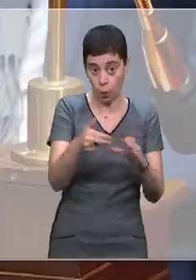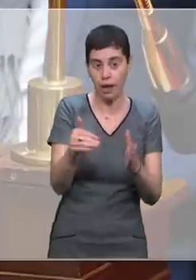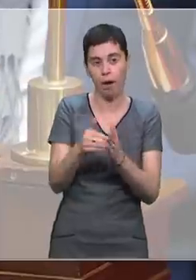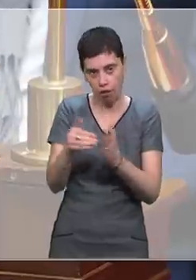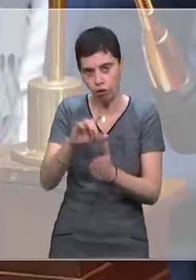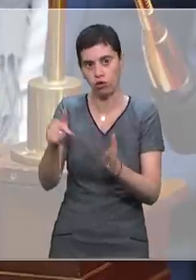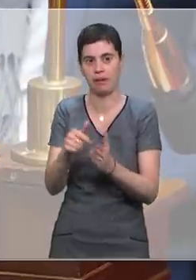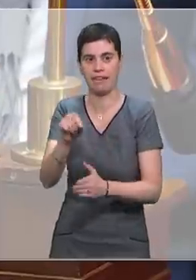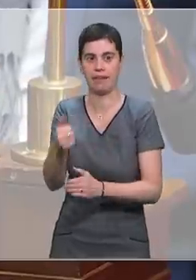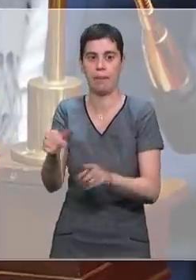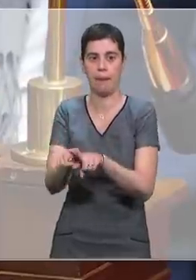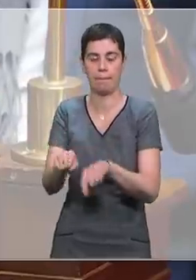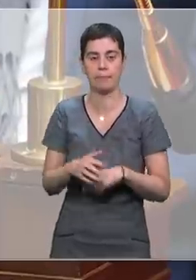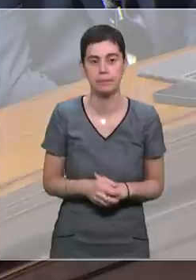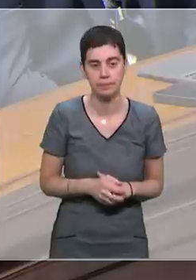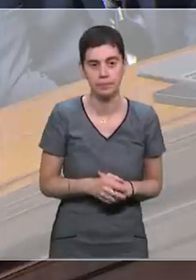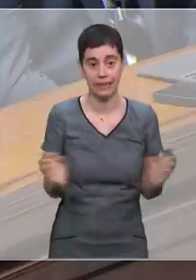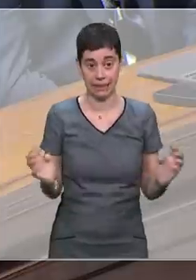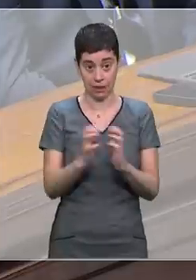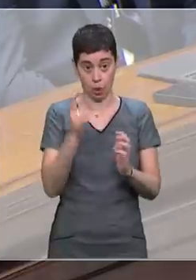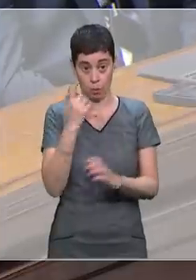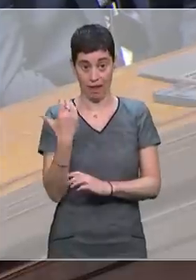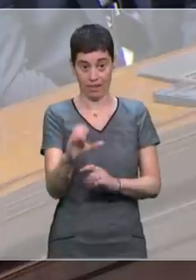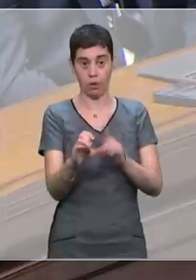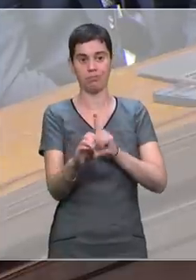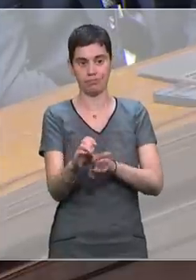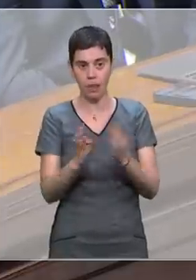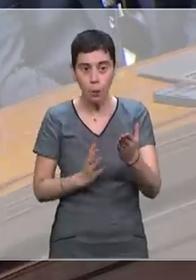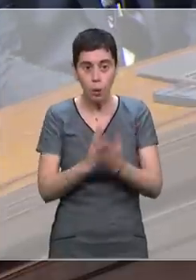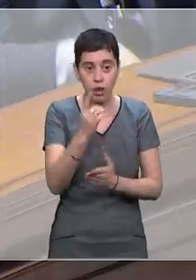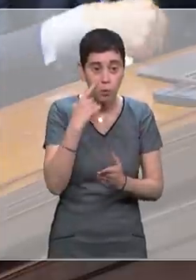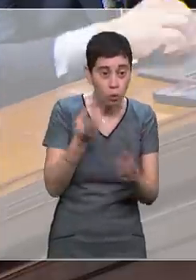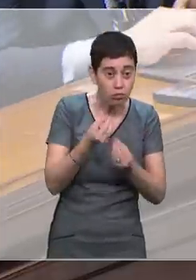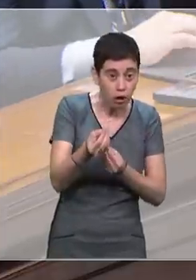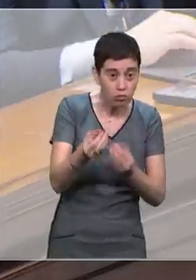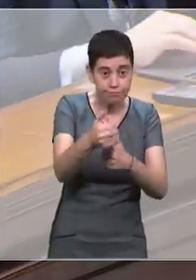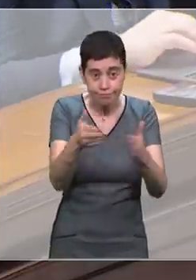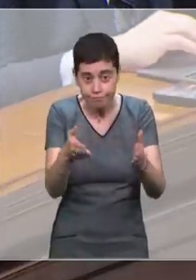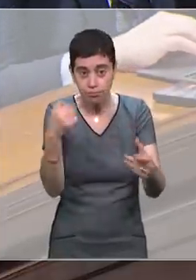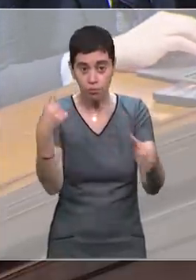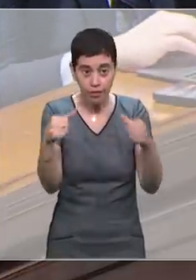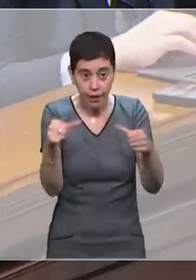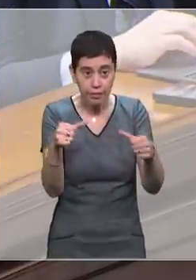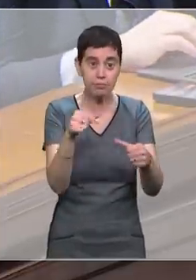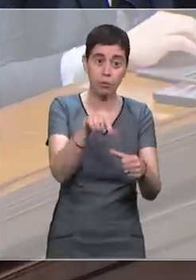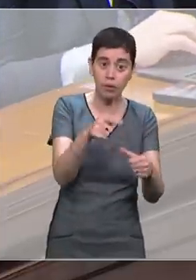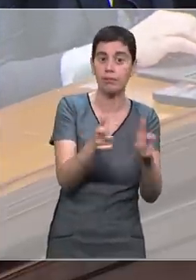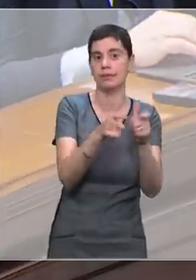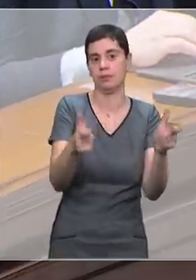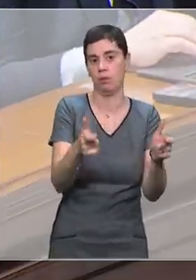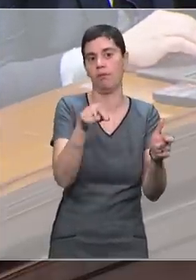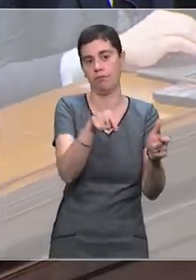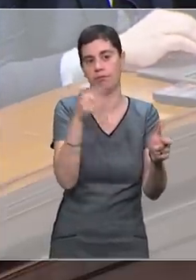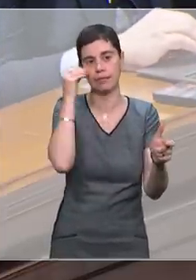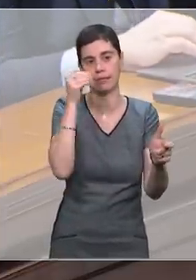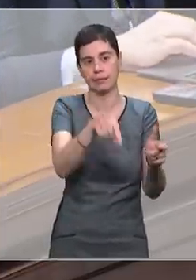2021. Dans le cadre du Ségur investissement, des soutiens aux projets de modernisation assez nécessaires des établissements psychiatriques.